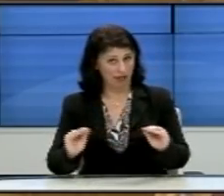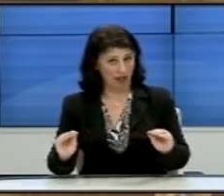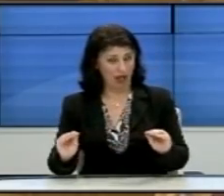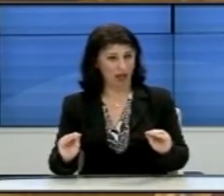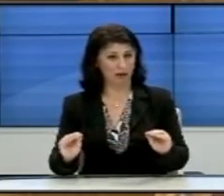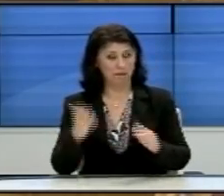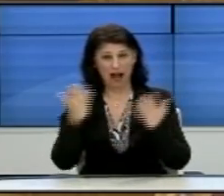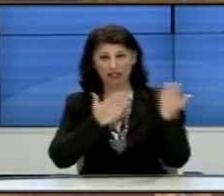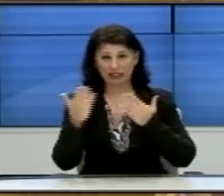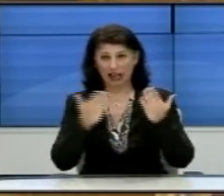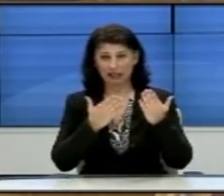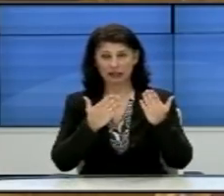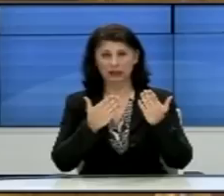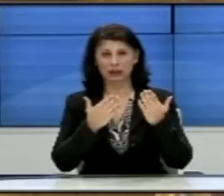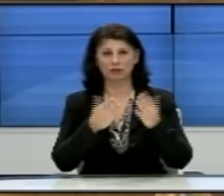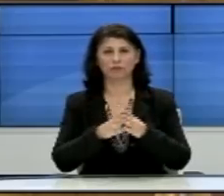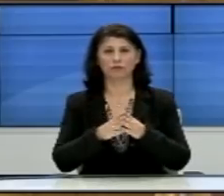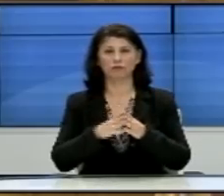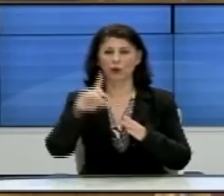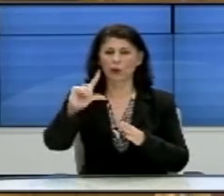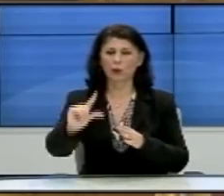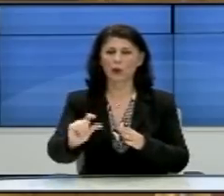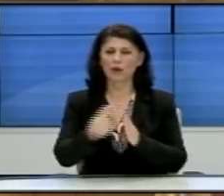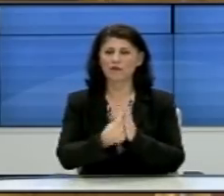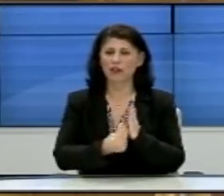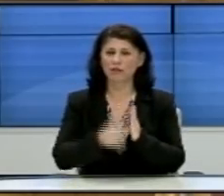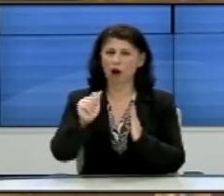να μην εισάγονται οι μαθητές με χαμηλούς βαθμούς στα ΕΗ.